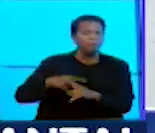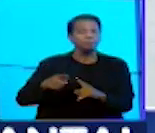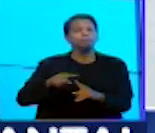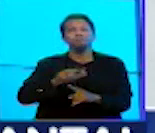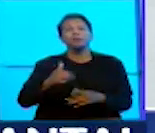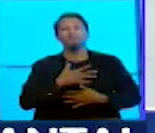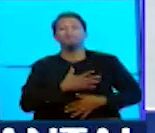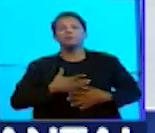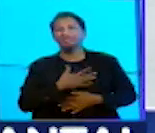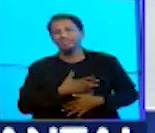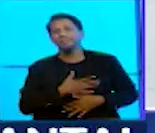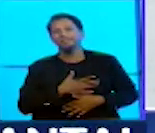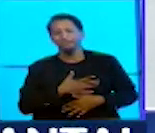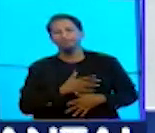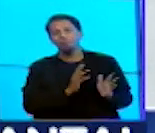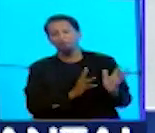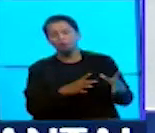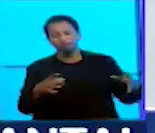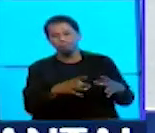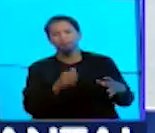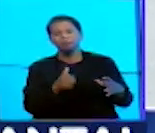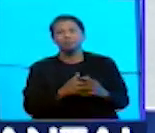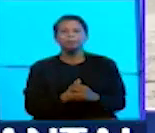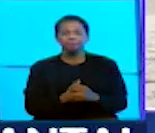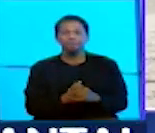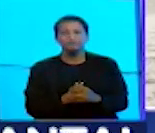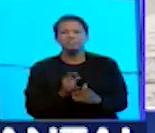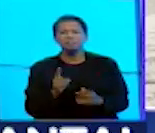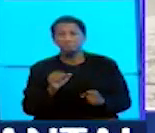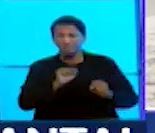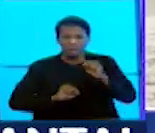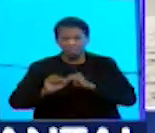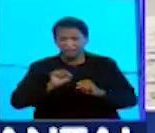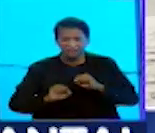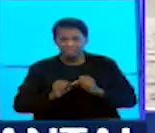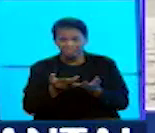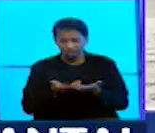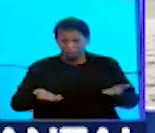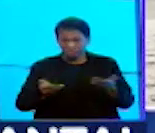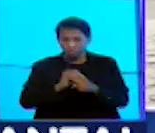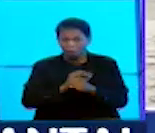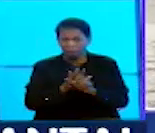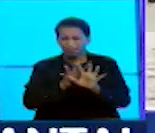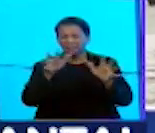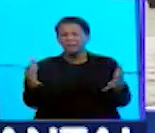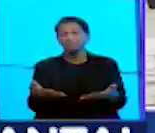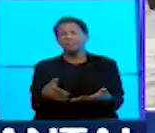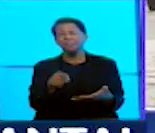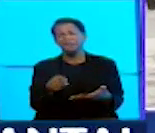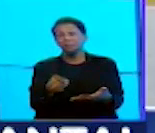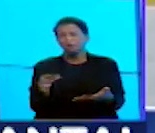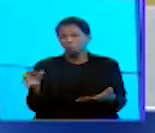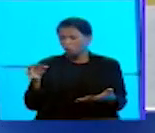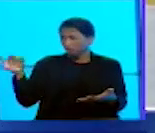itu sudah syukur untuk mereka, karena di masa pandemi aktivitas mereka sangat tertutup sekali, tidak boleh keluar kota ataupun tidak boleh